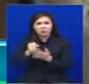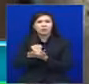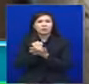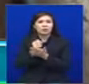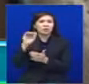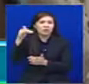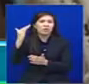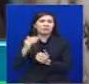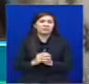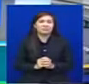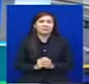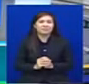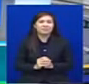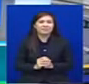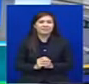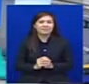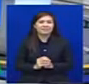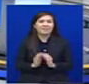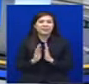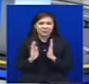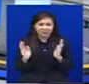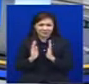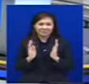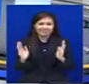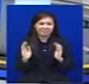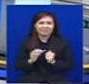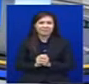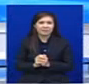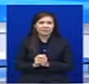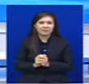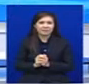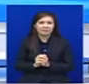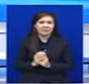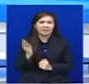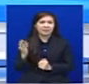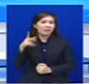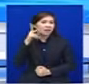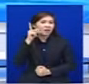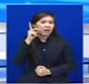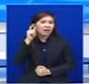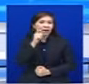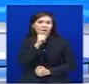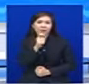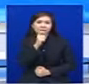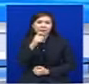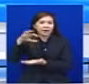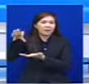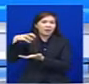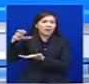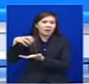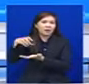คุณรัชพลเพียงเท่านี้นะครับ ครับผมขอบคุณมากครับ ขอบคุณมากครับคุณรัชพลงามกระบวนนะครับผู้สื่อข่าวของเรา